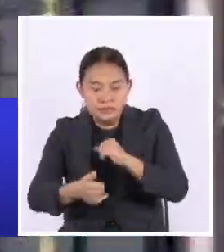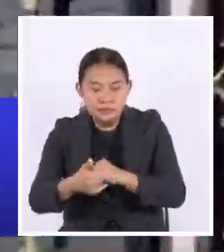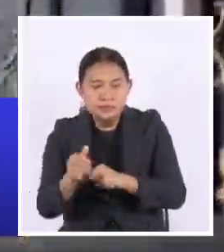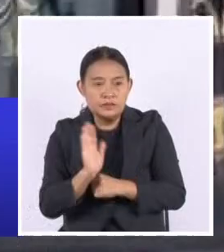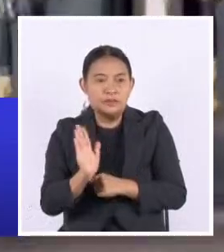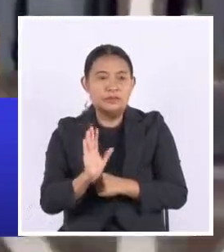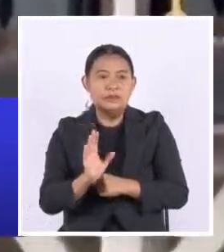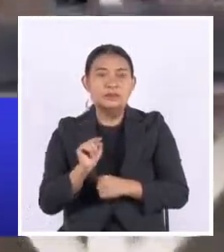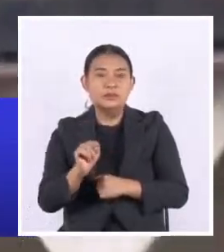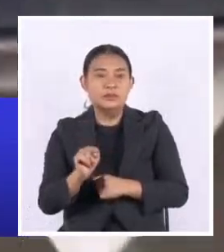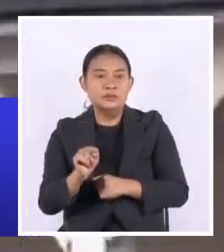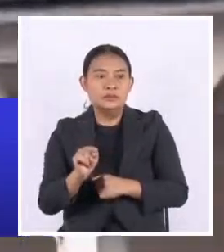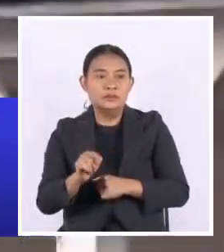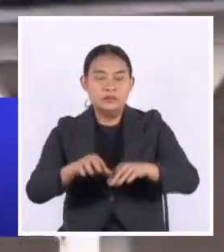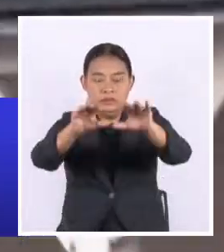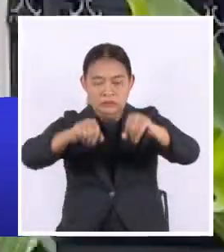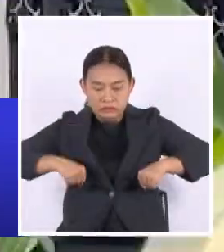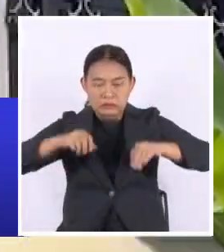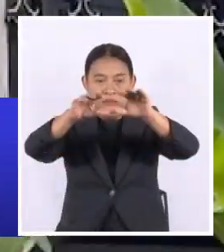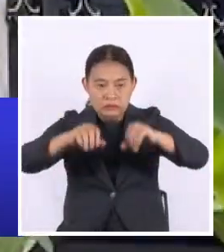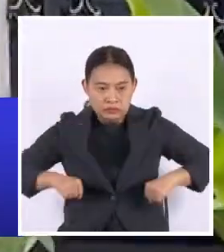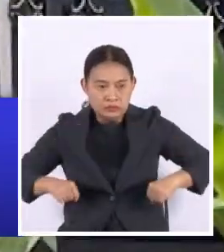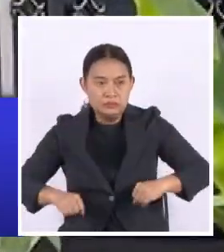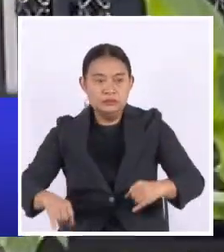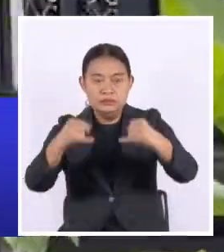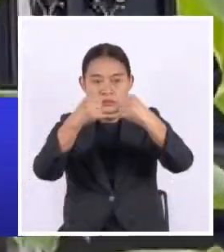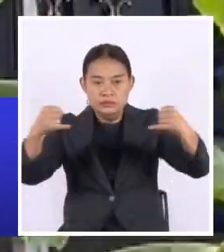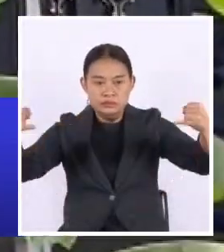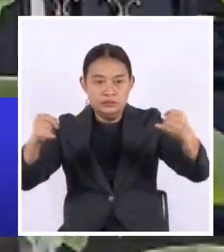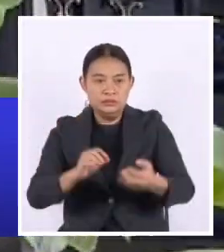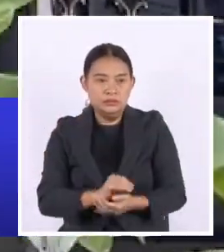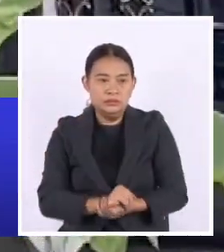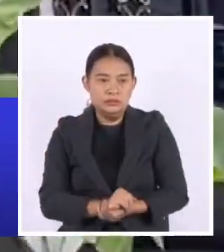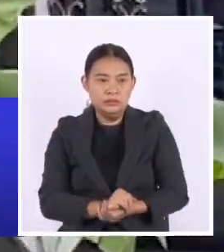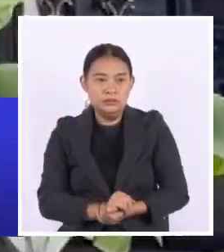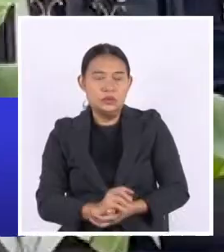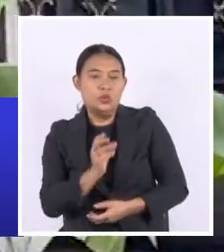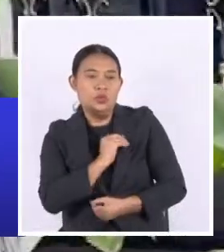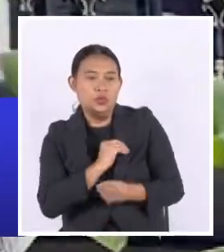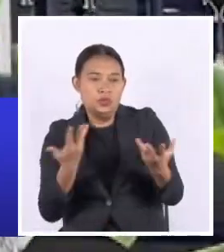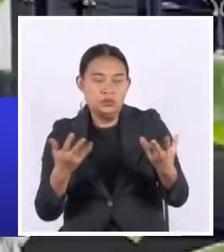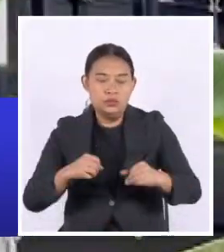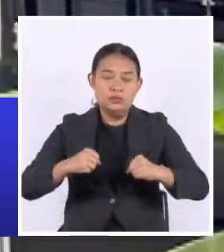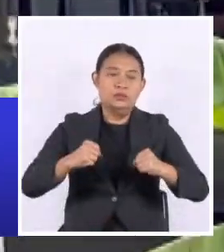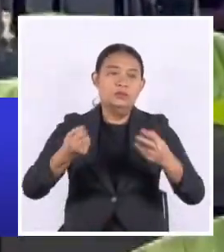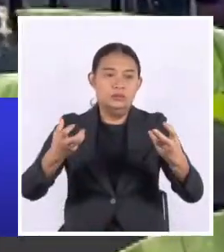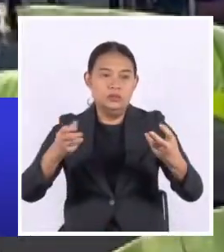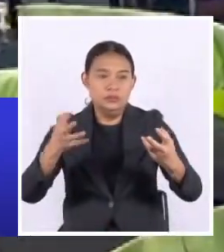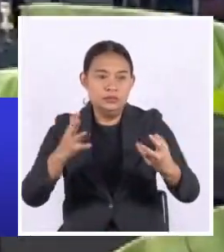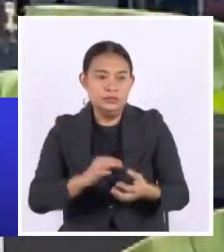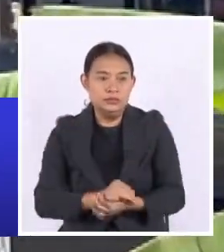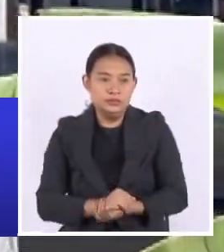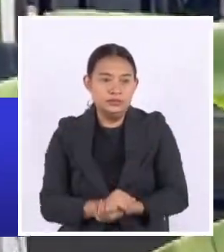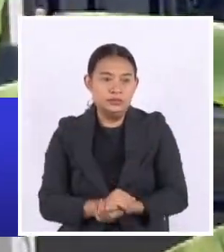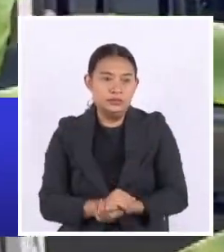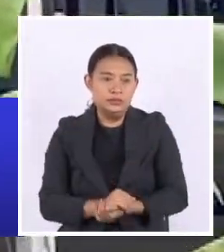คะ กระชากไฟดึงสายไฟโอ้ คลั่งมาก นั่นคือไม่กลัวไฟจะดูดจะช็อตอะไรตัวเองแล้วนะคะตอน